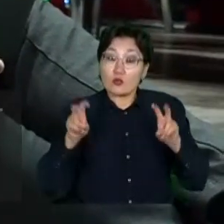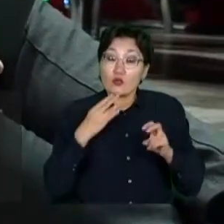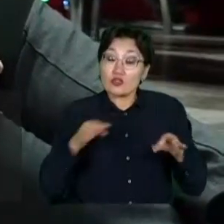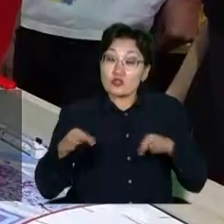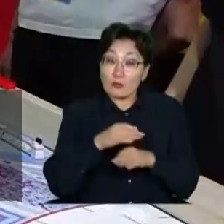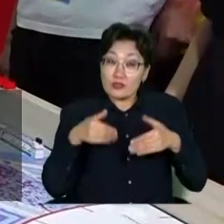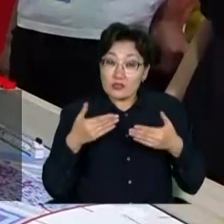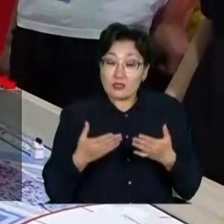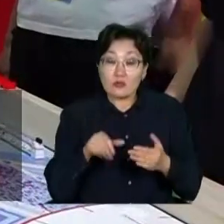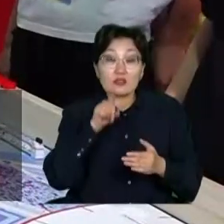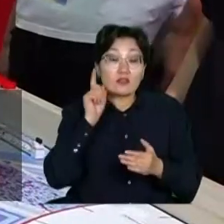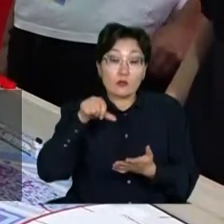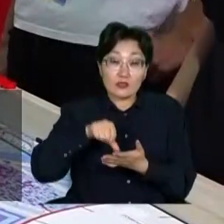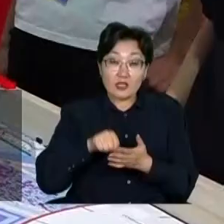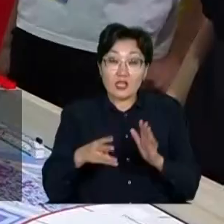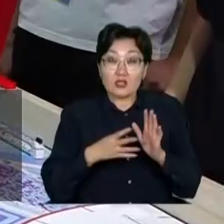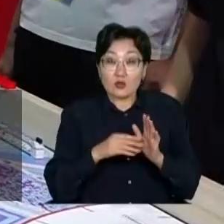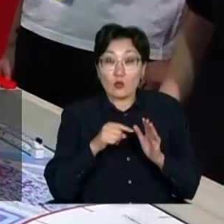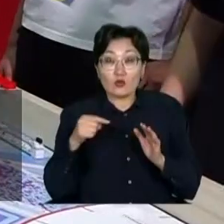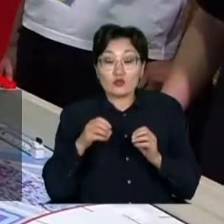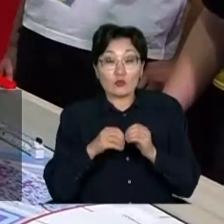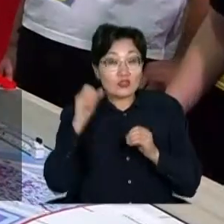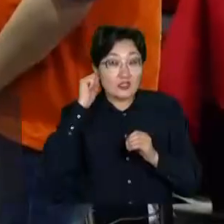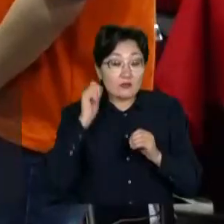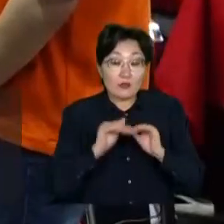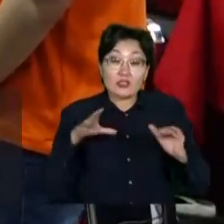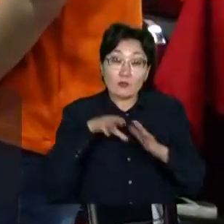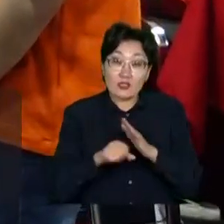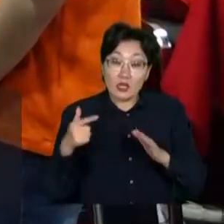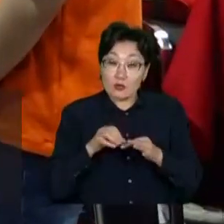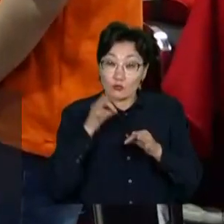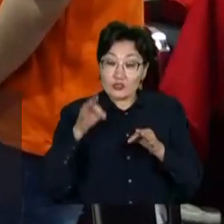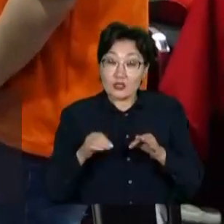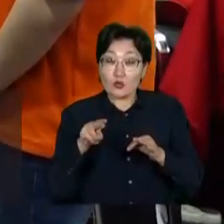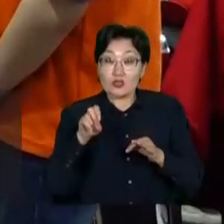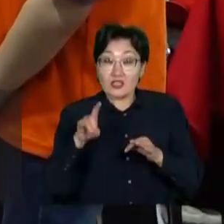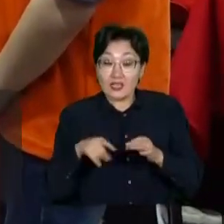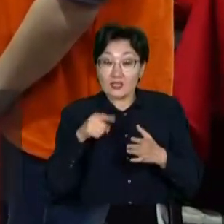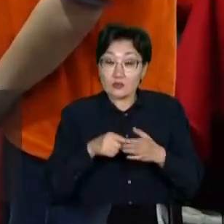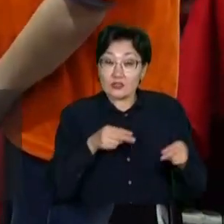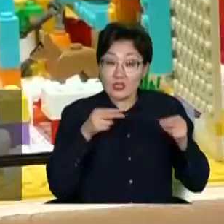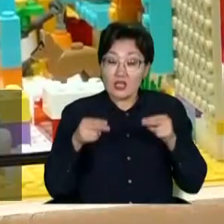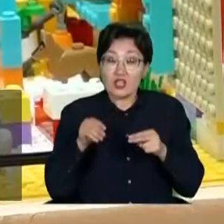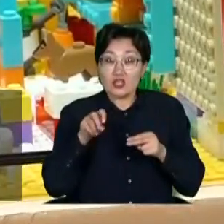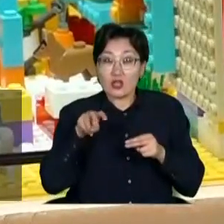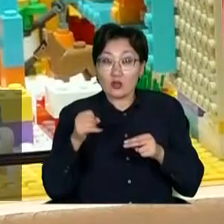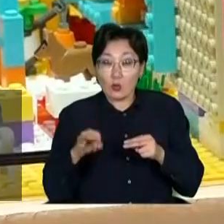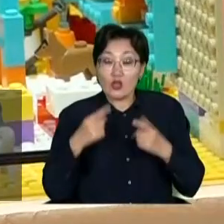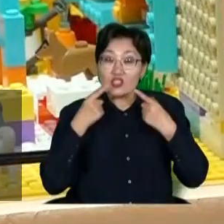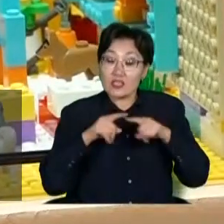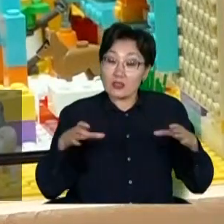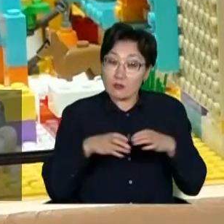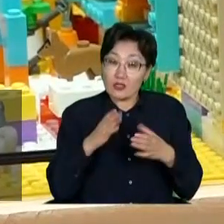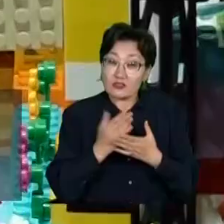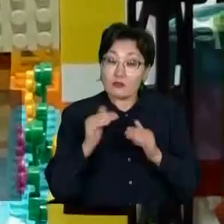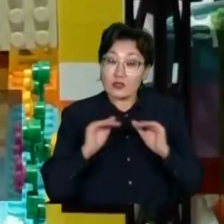ұсынды. Жас қатысушылардың ішінде 9-10 жастағы балалардан құралған Атырау облысы Қосары қаласынан келген ЖВО техник командасы бар.